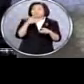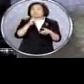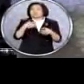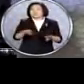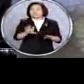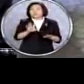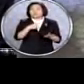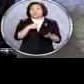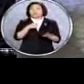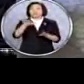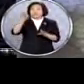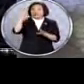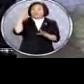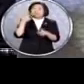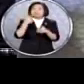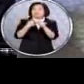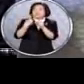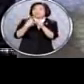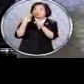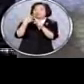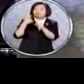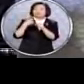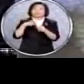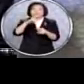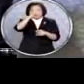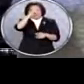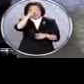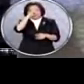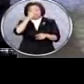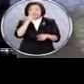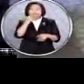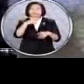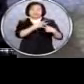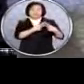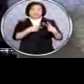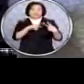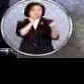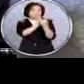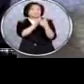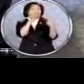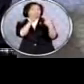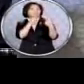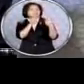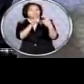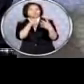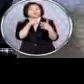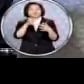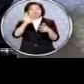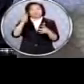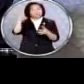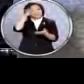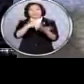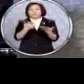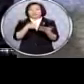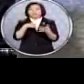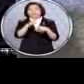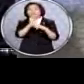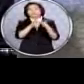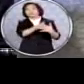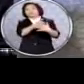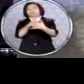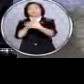的关系，过去2年3年多，我一直希望能够跟蔡主席见面，可是呢，每一次都吃了闭门羹，一直到